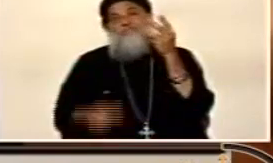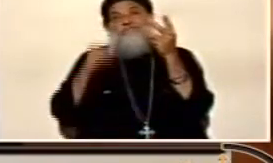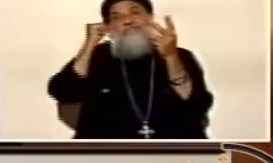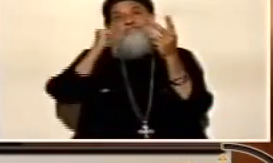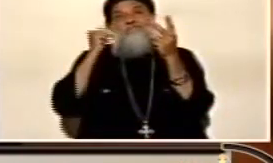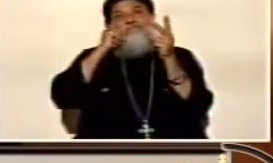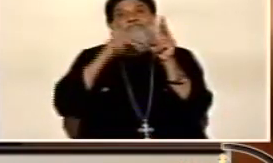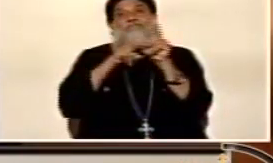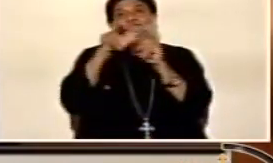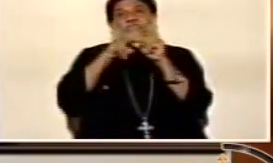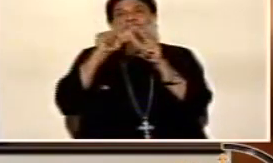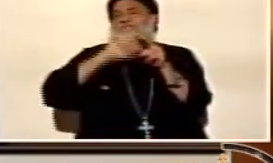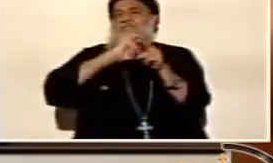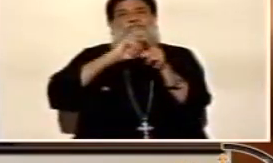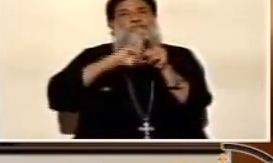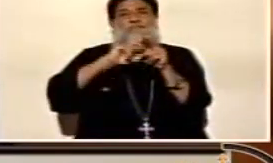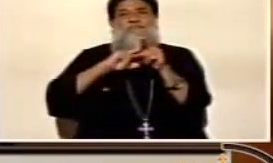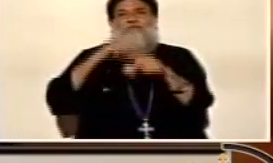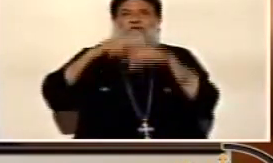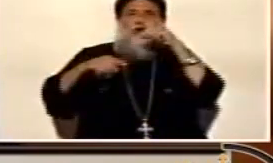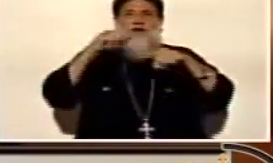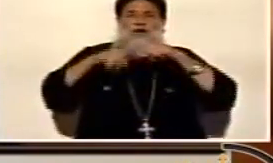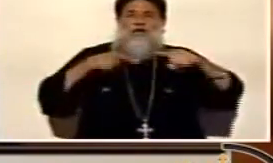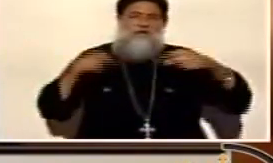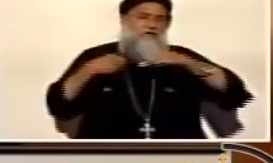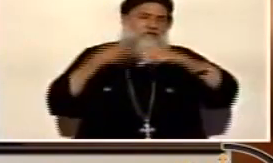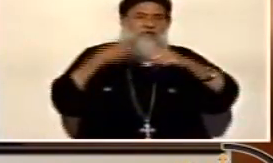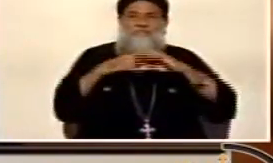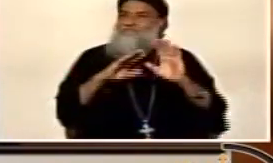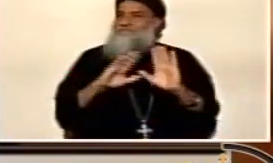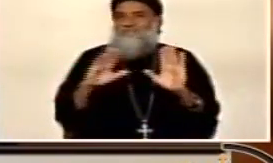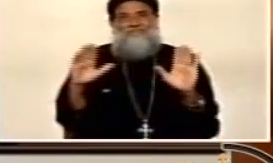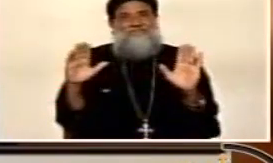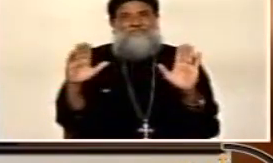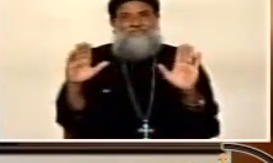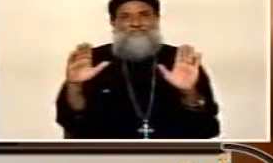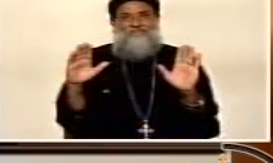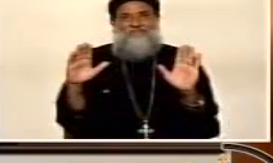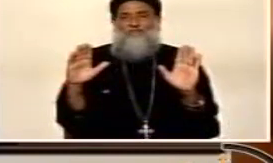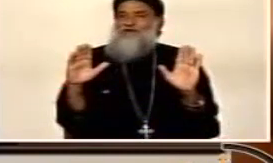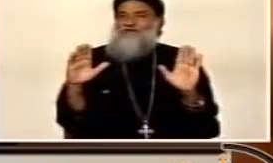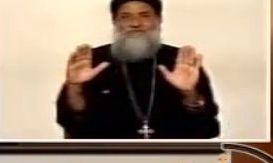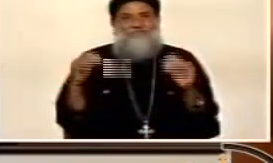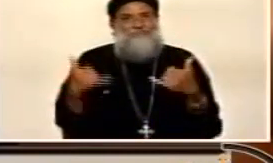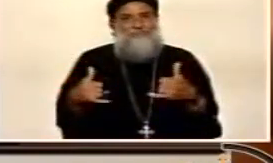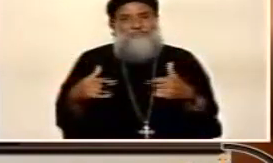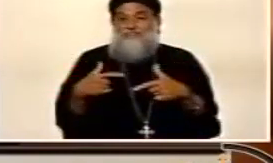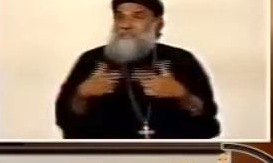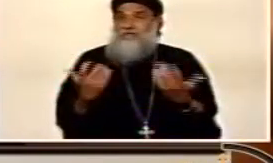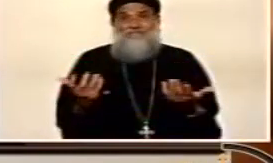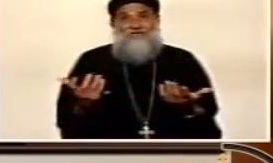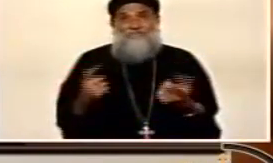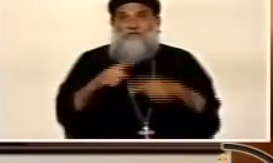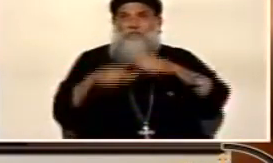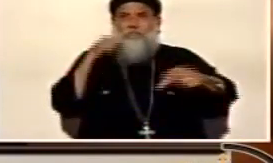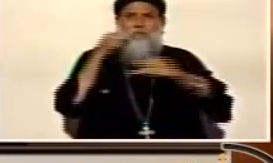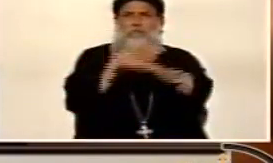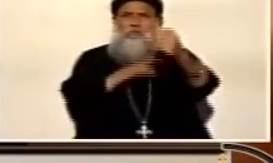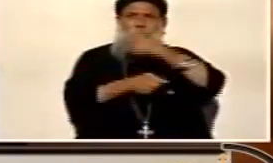يحتملوا الإيذاء دون أن يؤذون أحد، دون أن يؤذوا أحد.